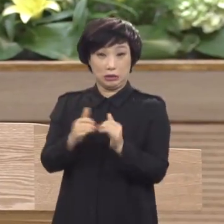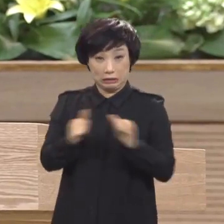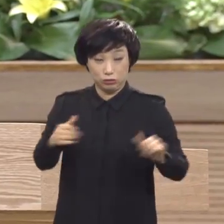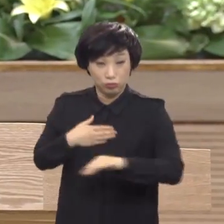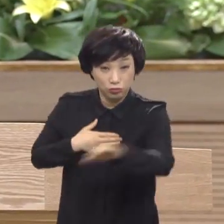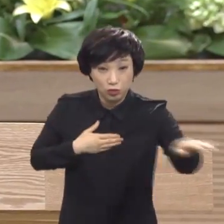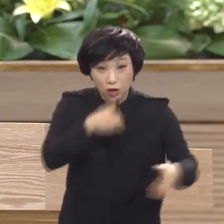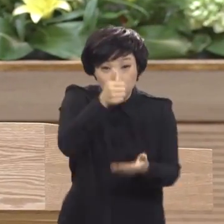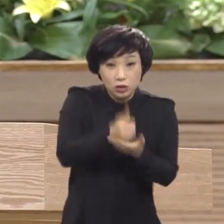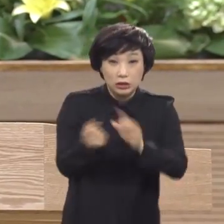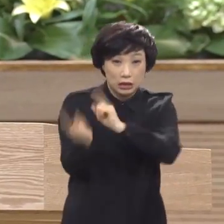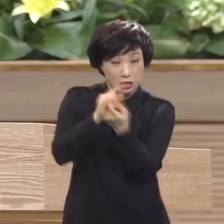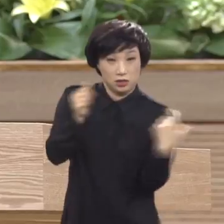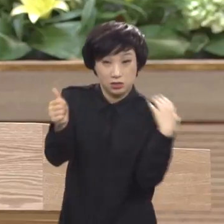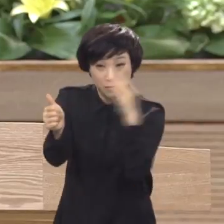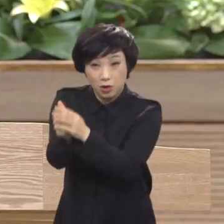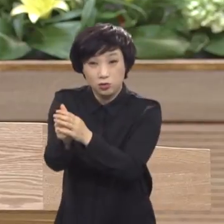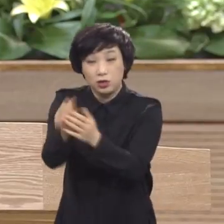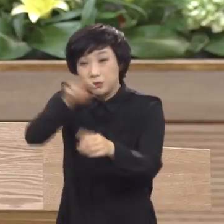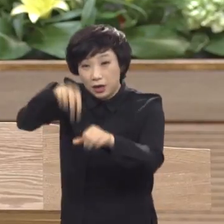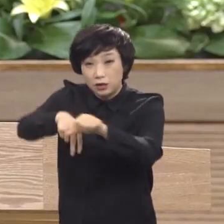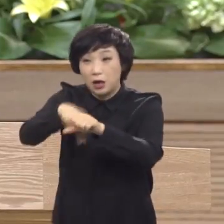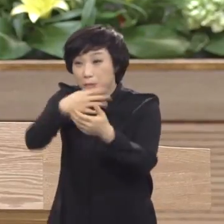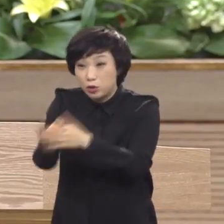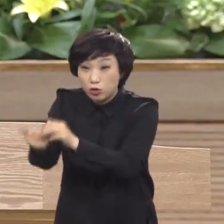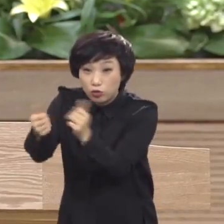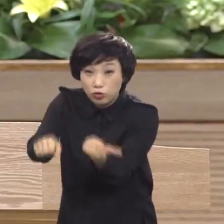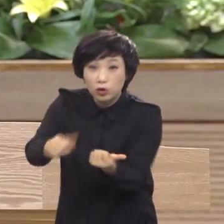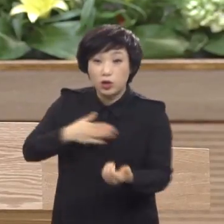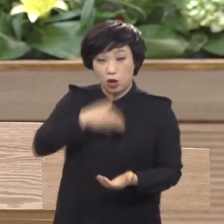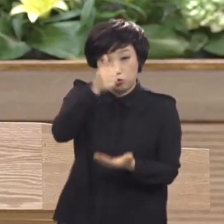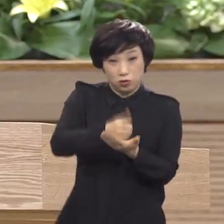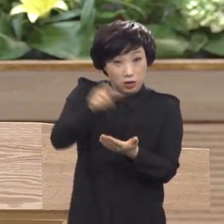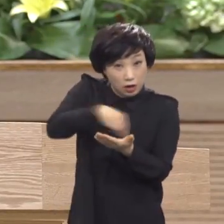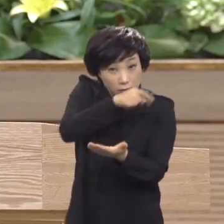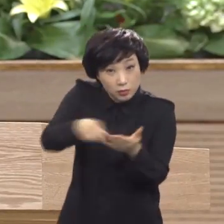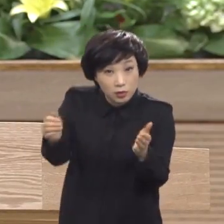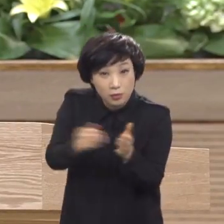인류의 죄를 짊어지고 피 쏟아 죽어서 죄값을 갚고